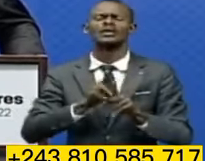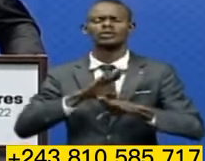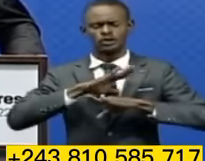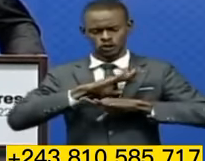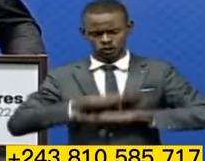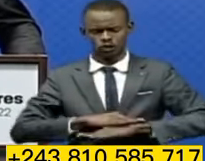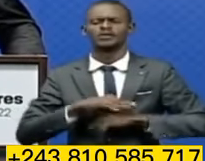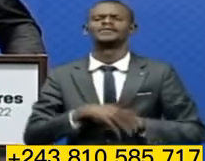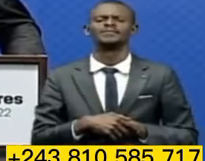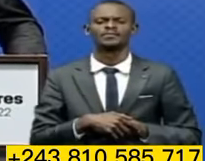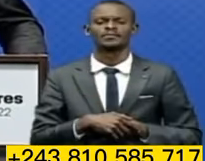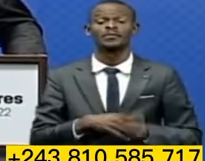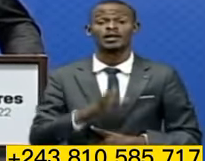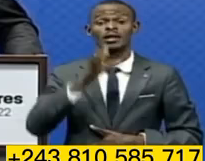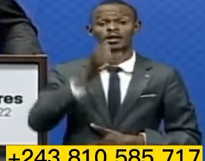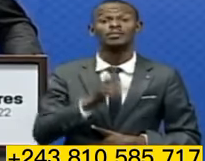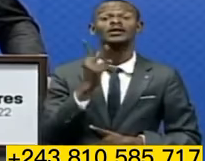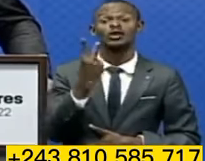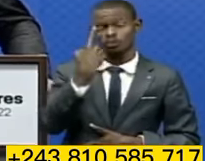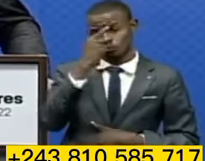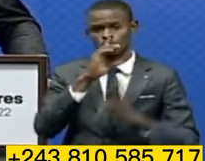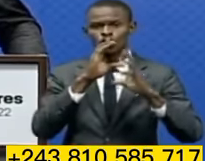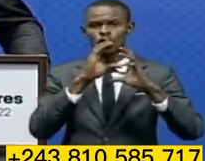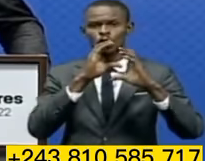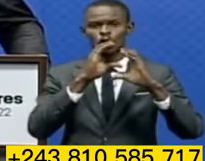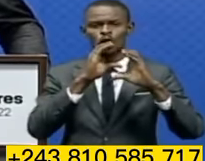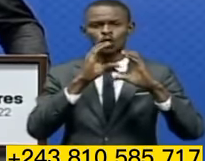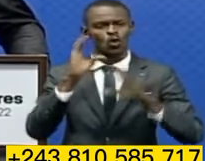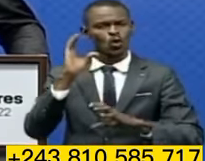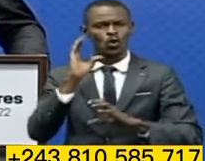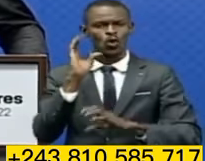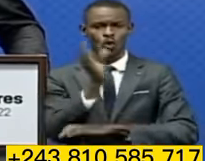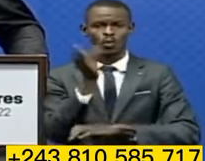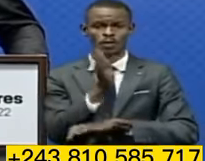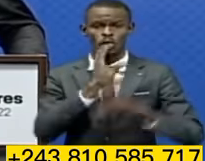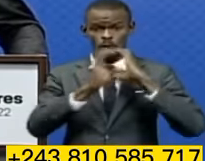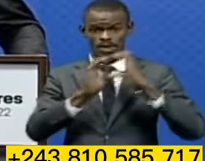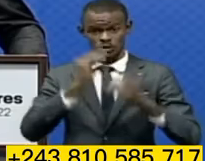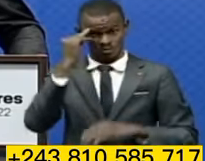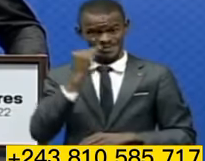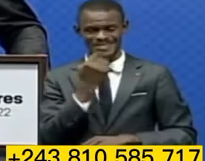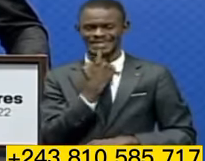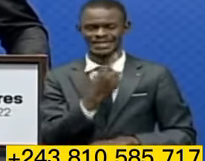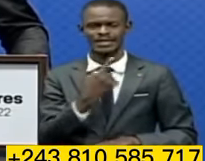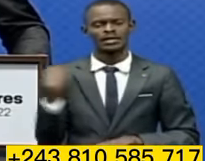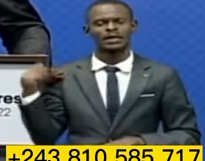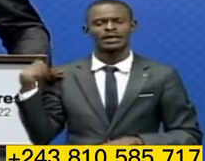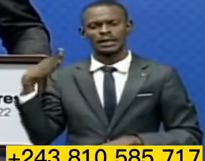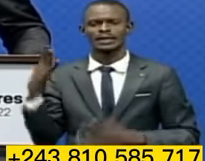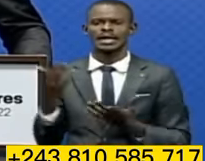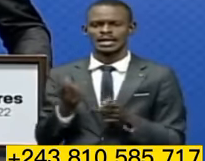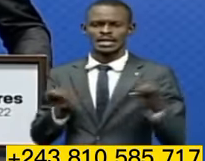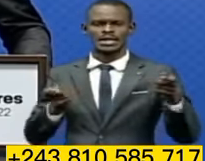Au deuxième chapitre du Conseil des ministres de ce jour, relatif à l'État et à l'administration du territoire,